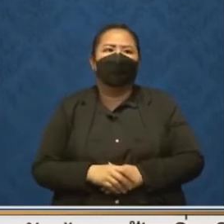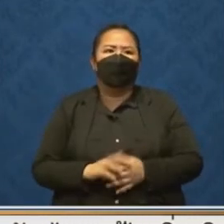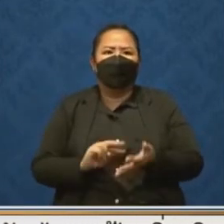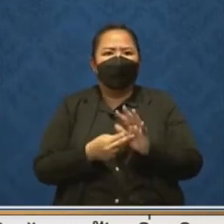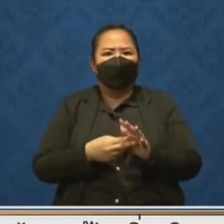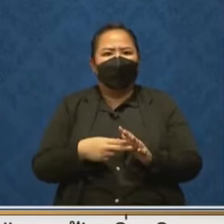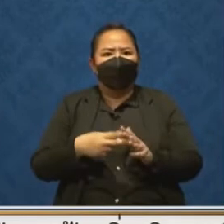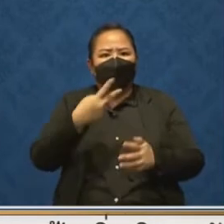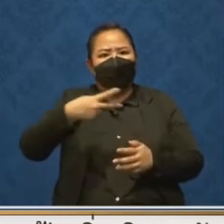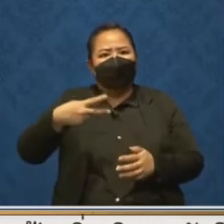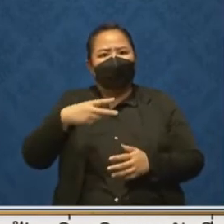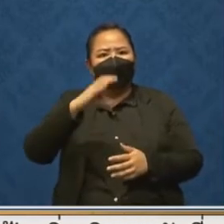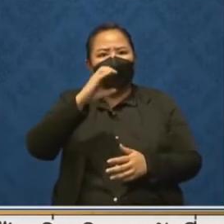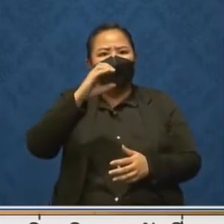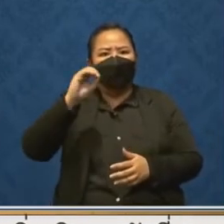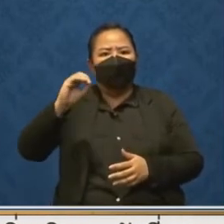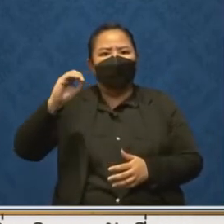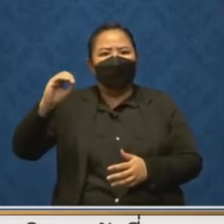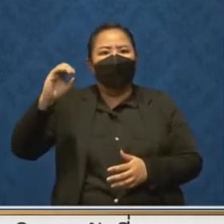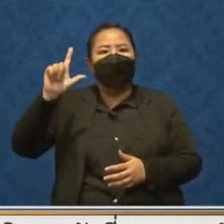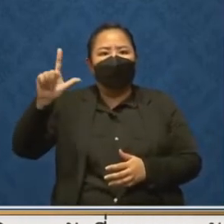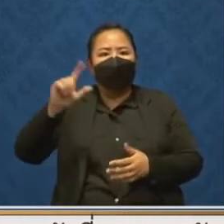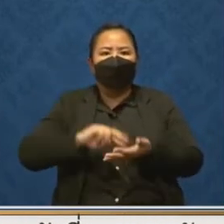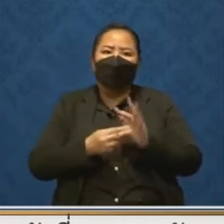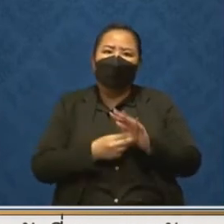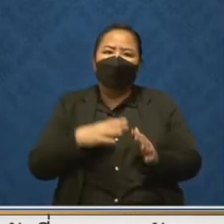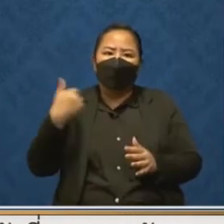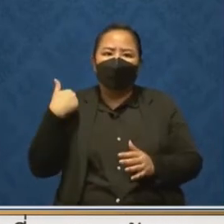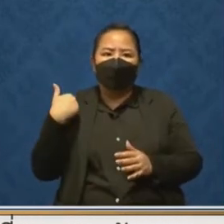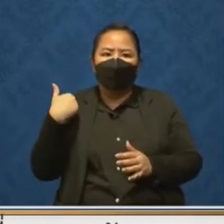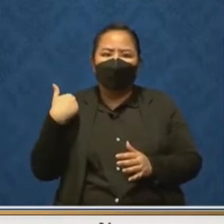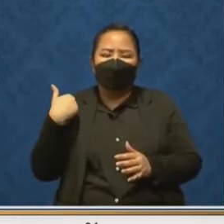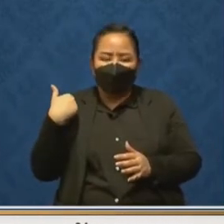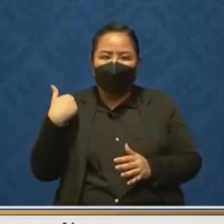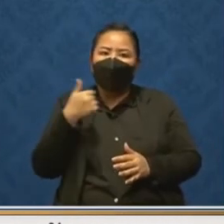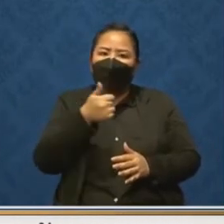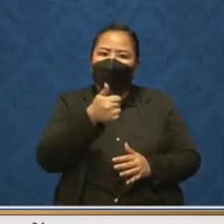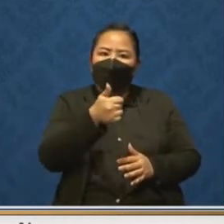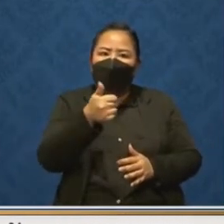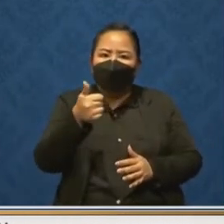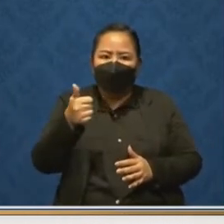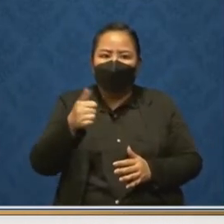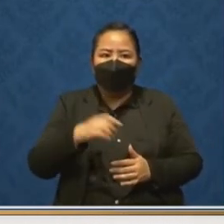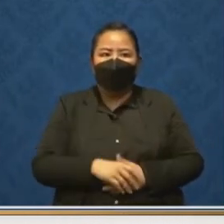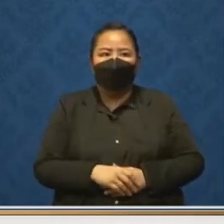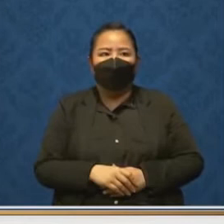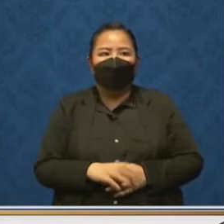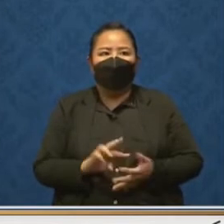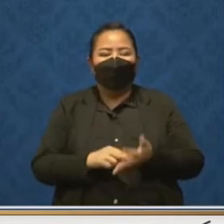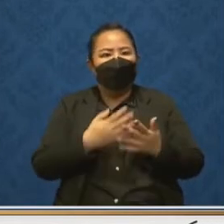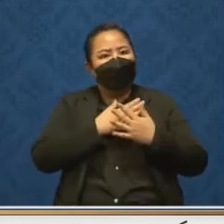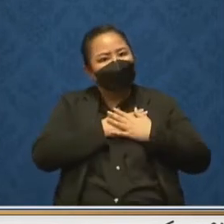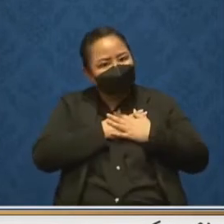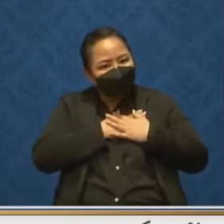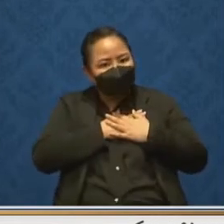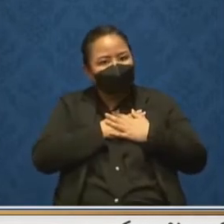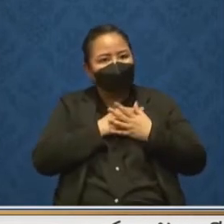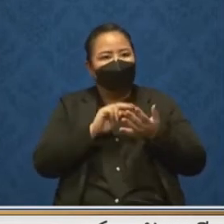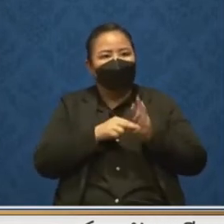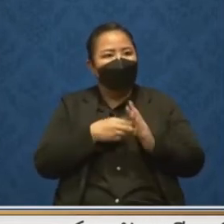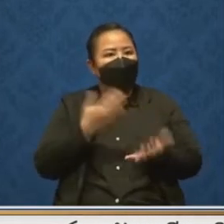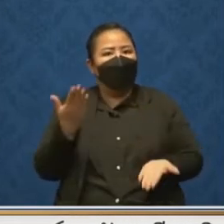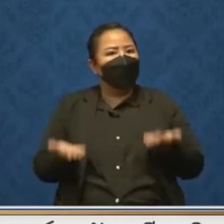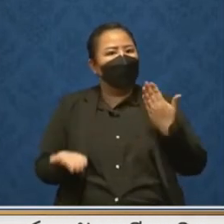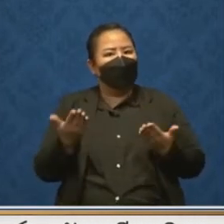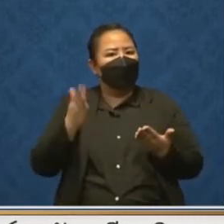คือหมุคคลพึงพอใจต่อกันโดยไมจำกดเรื่องเพศแต่ว่าการที่เราจะลงลักัน มไมจเปวใคร